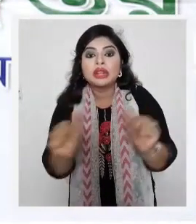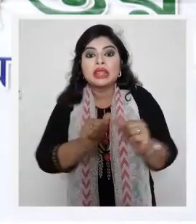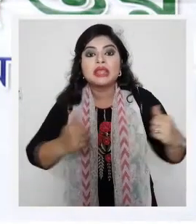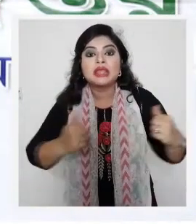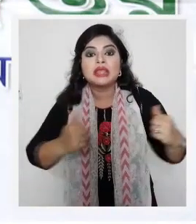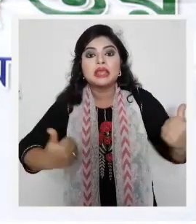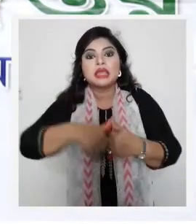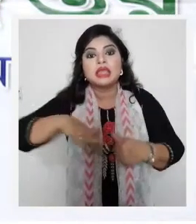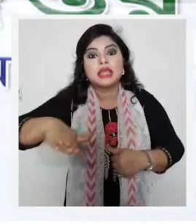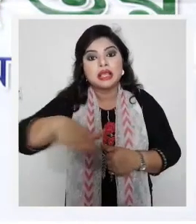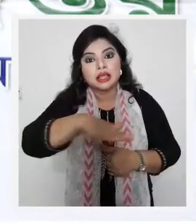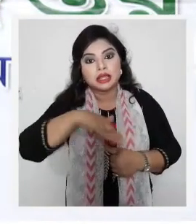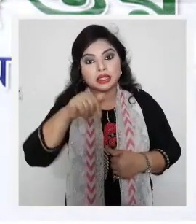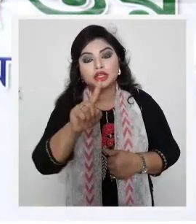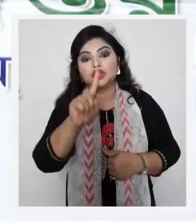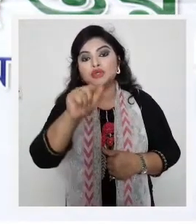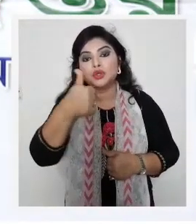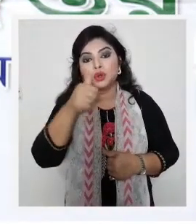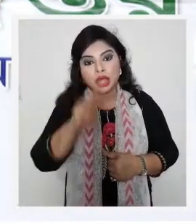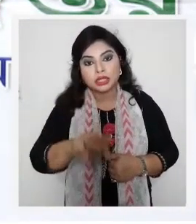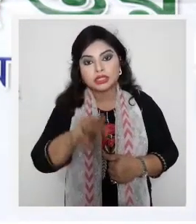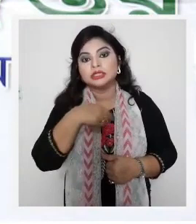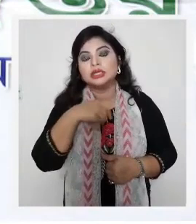www.corona.gov.bd এই ওয়েবসাইটে।